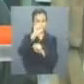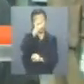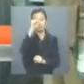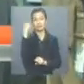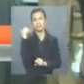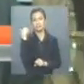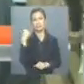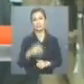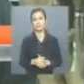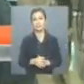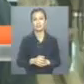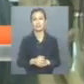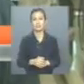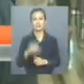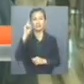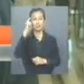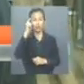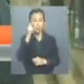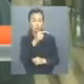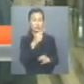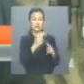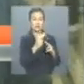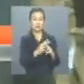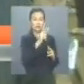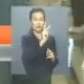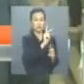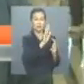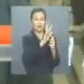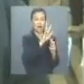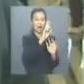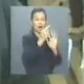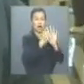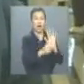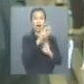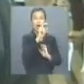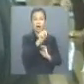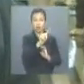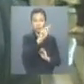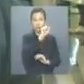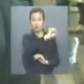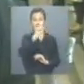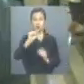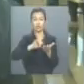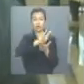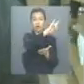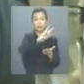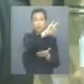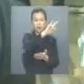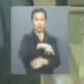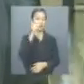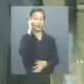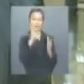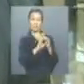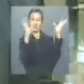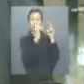ย ผมไม่ได้ว่าเป็นคุณการุณไปทำไม่ได้เกี่ยวคุณการุณไม่ได้เกี่ยวเลยเขาคงไปในนามส.ส.แต่ผมไม่ได้มอบ